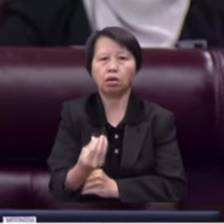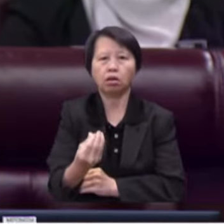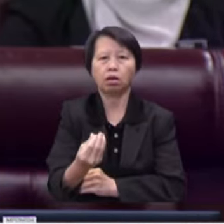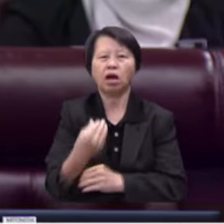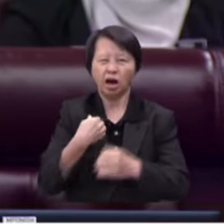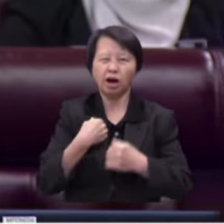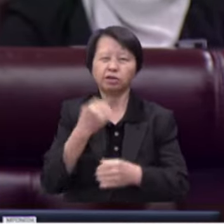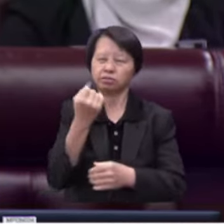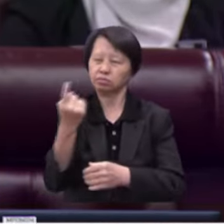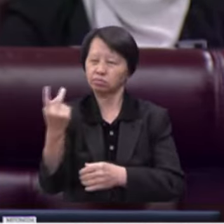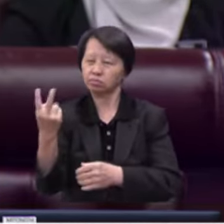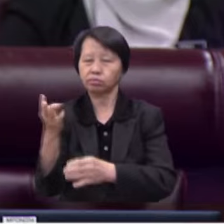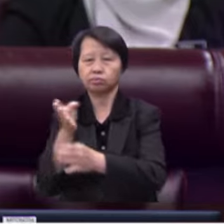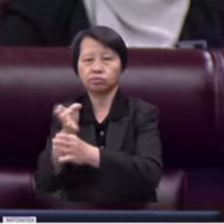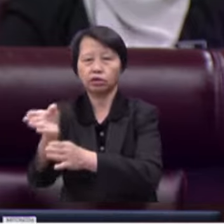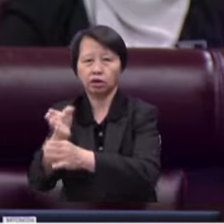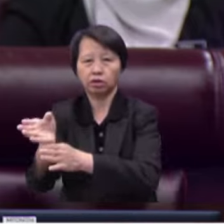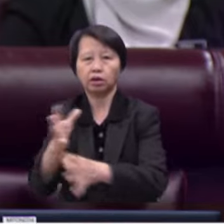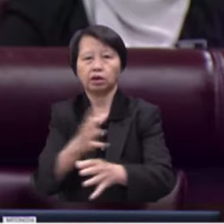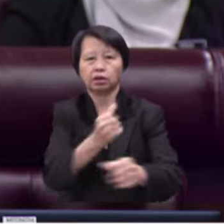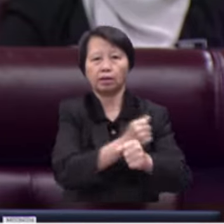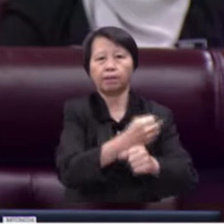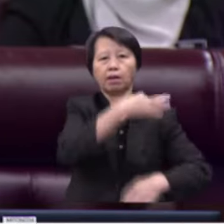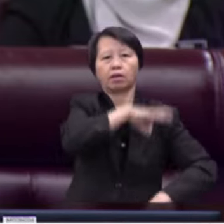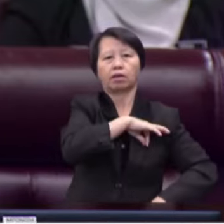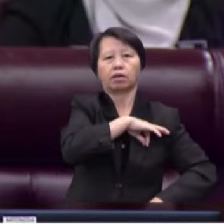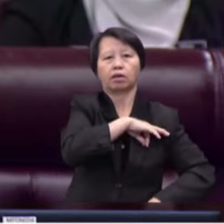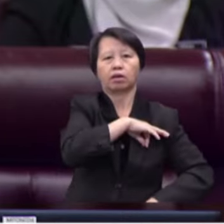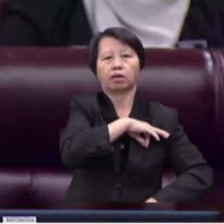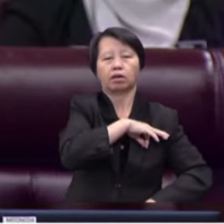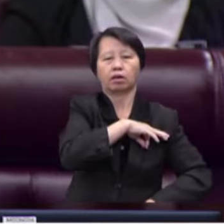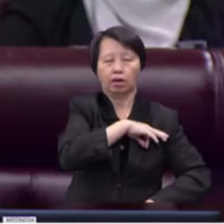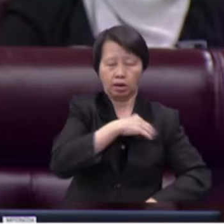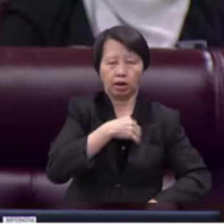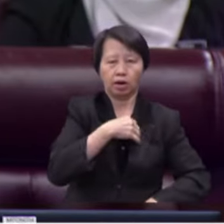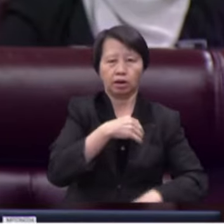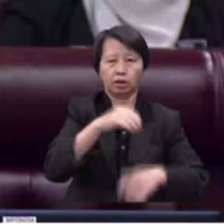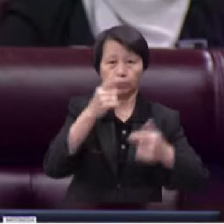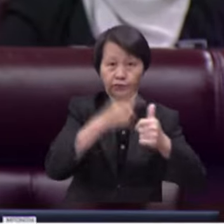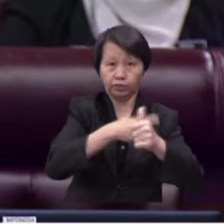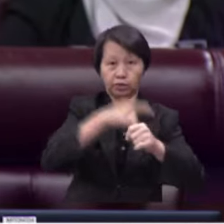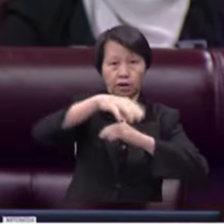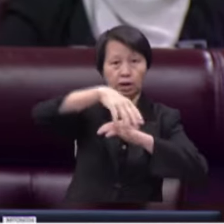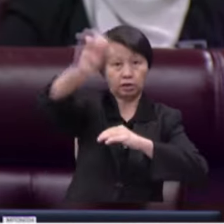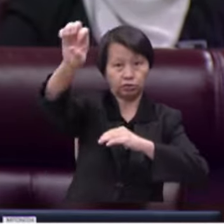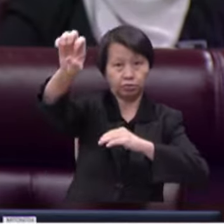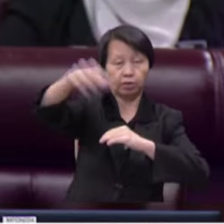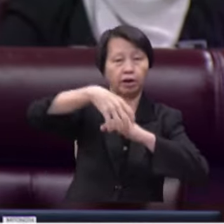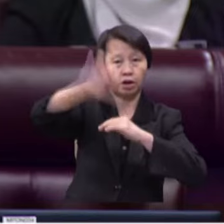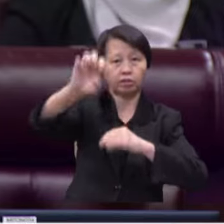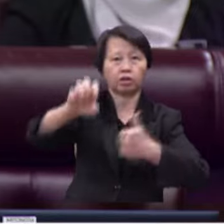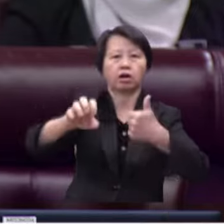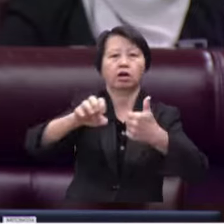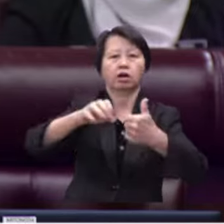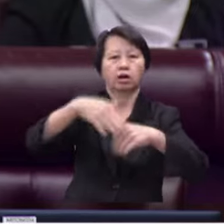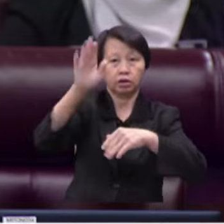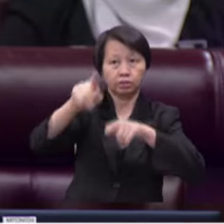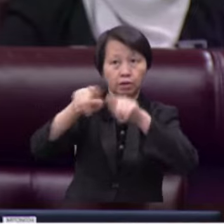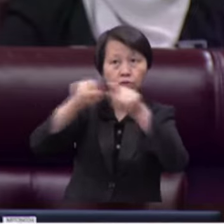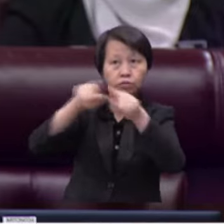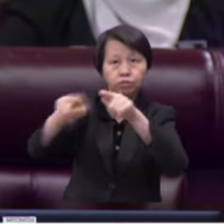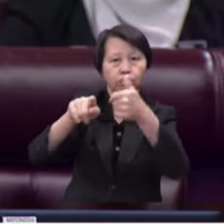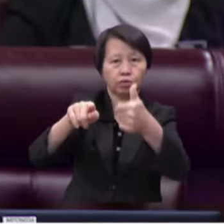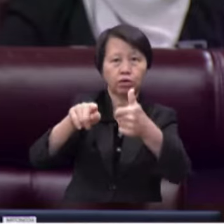sektor yang mendapat faedah yang pertama sektor export sektor ekspor akan lebih budaya sign